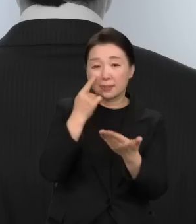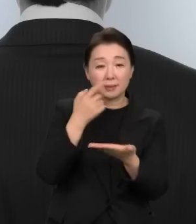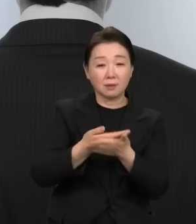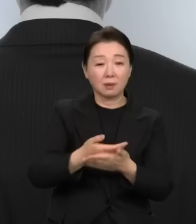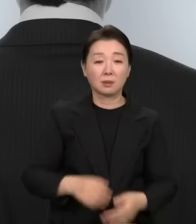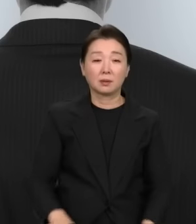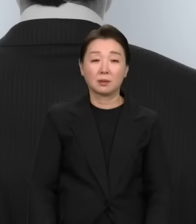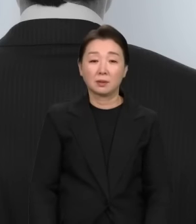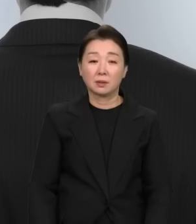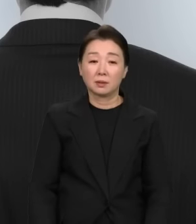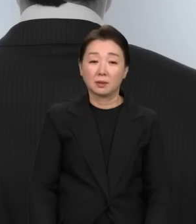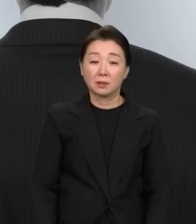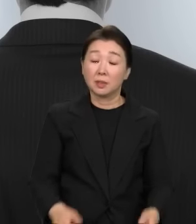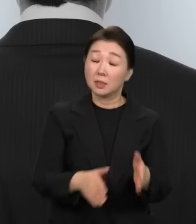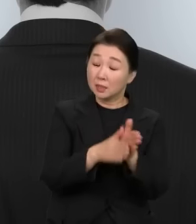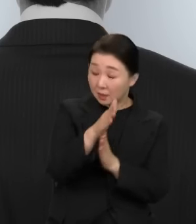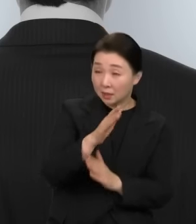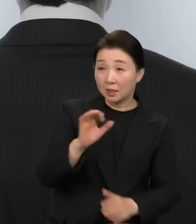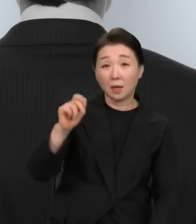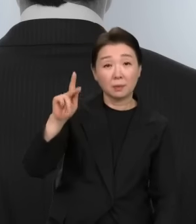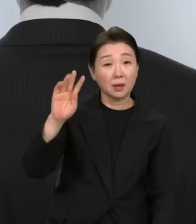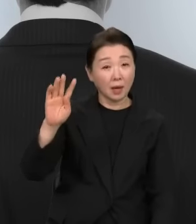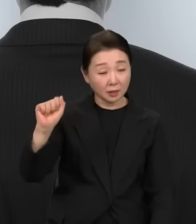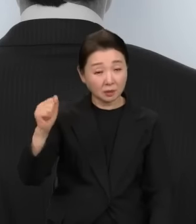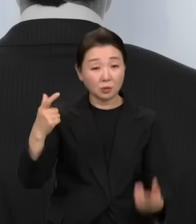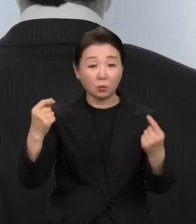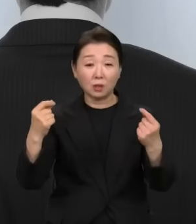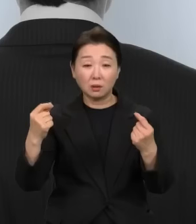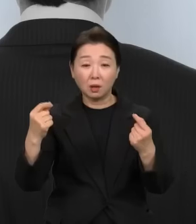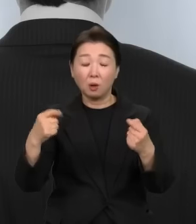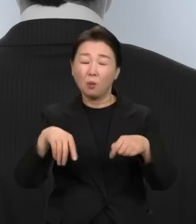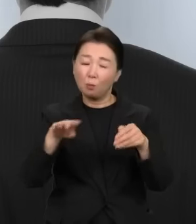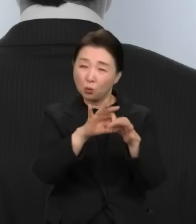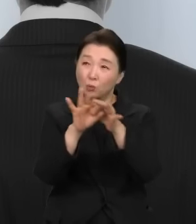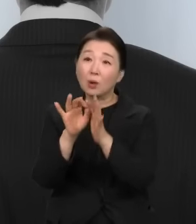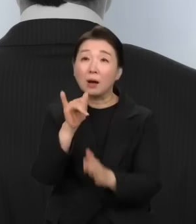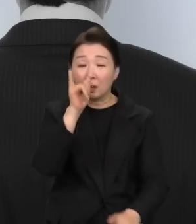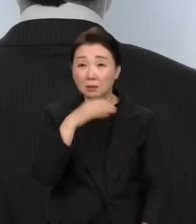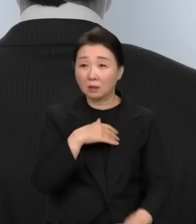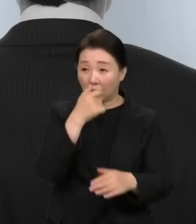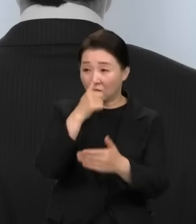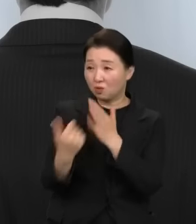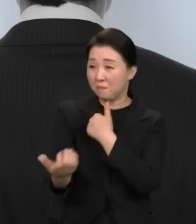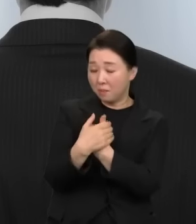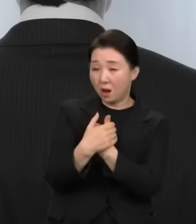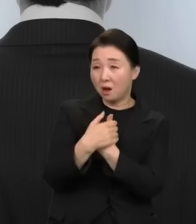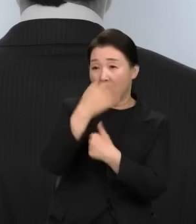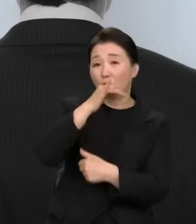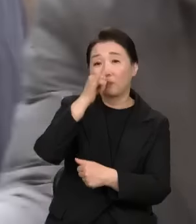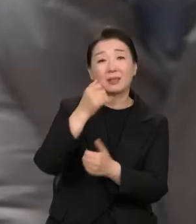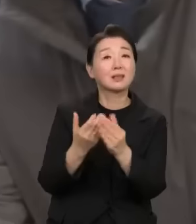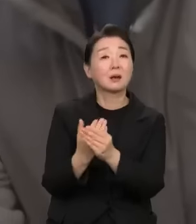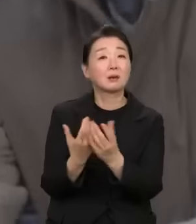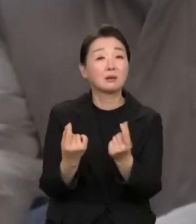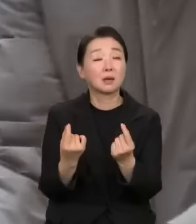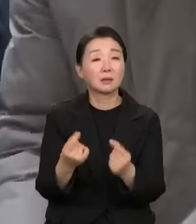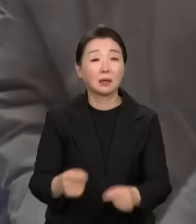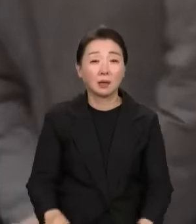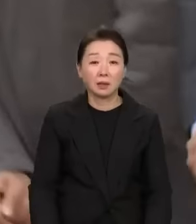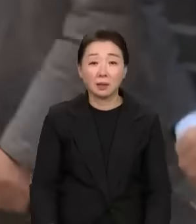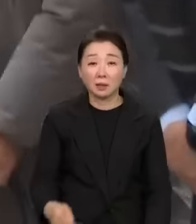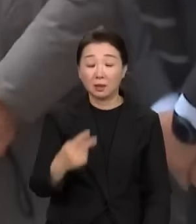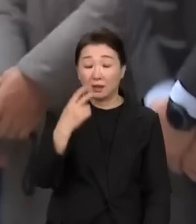또 시도 그렇고 KBS도 그렇고 전부 다 이해관계가 일치되는 나한테 덮어씌우면 도움이 되는 사건이었던 거예요. 검사